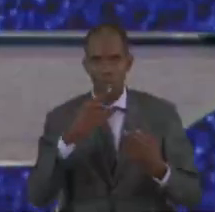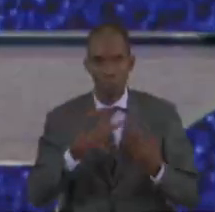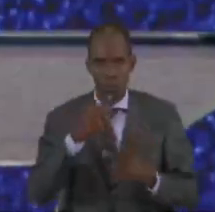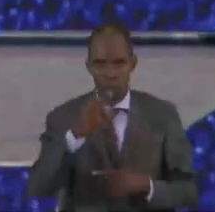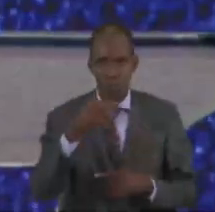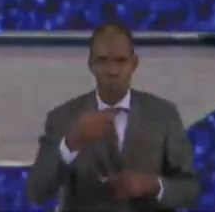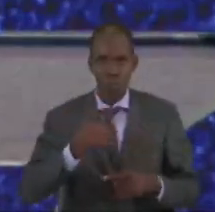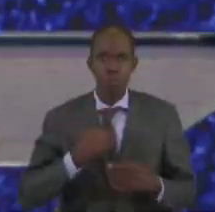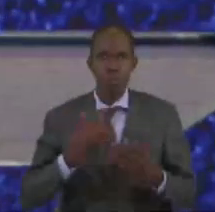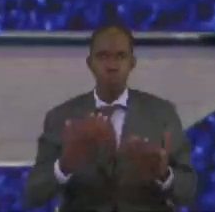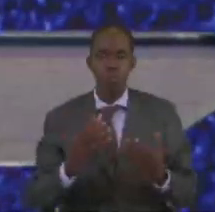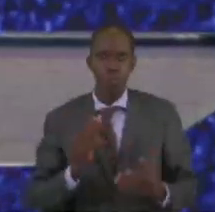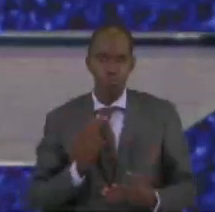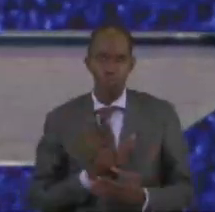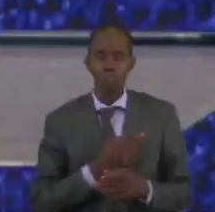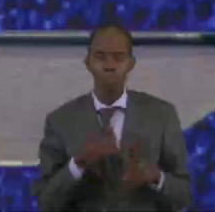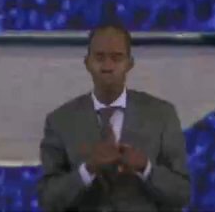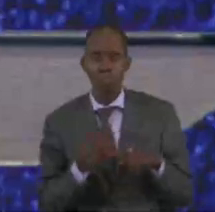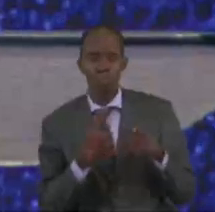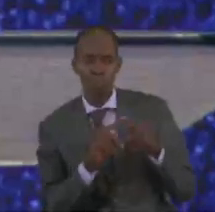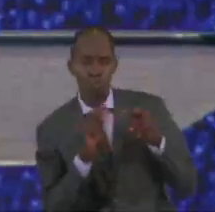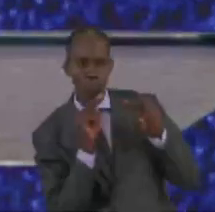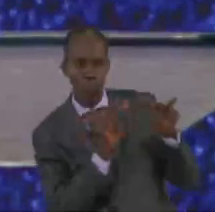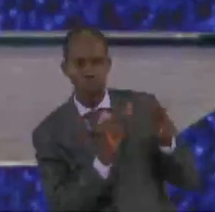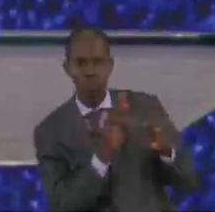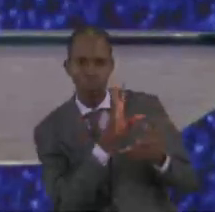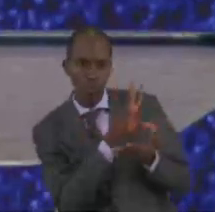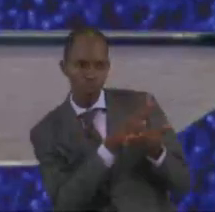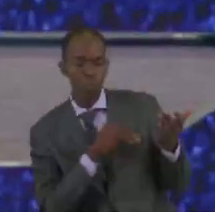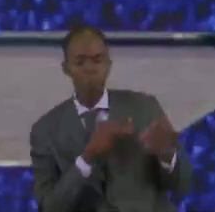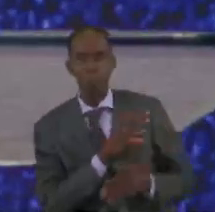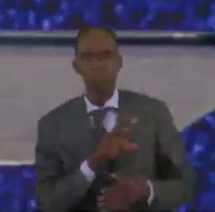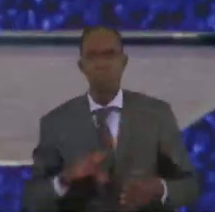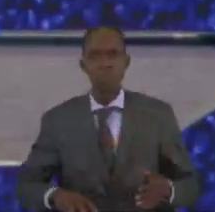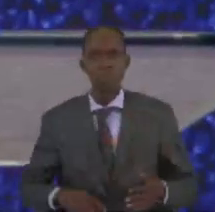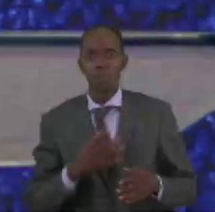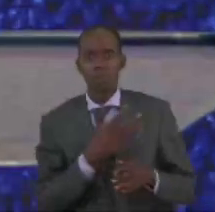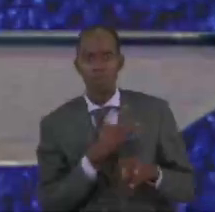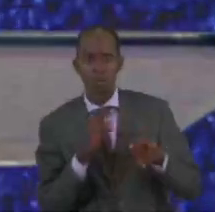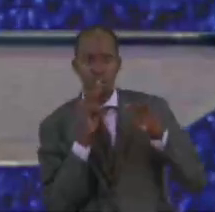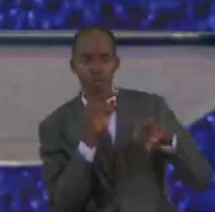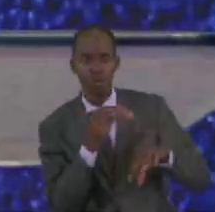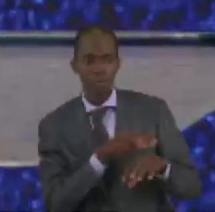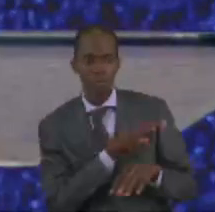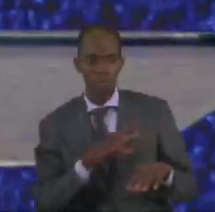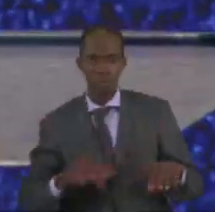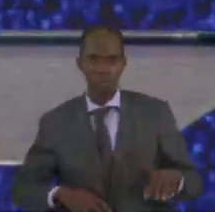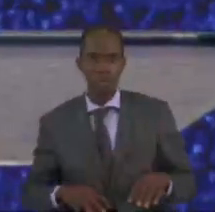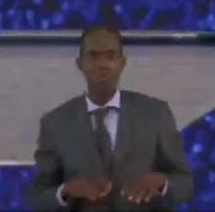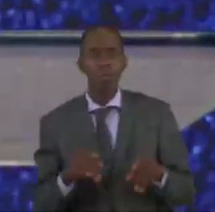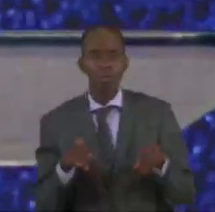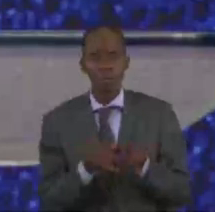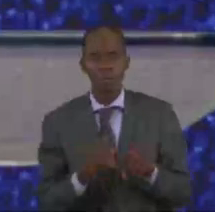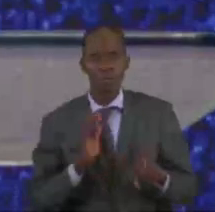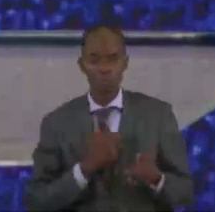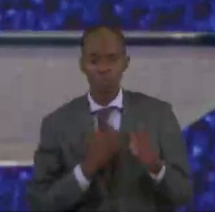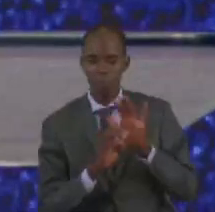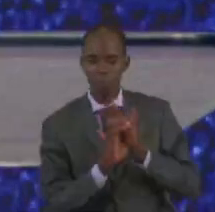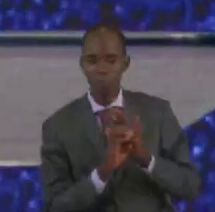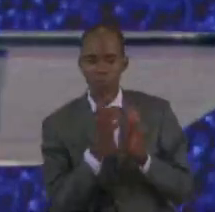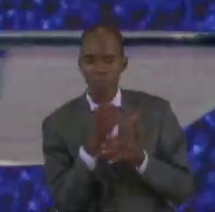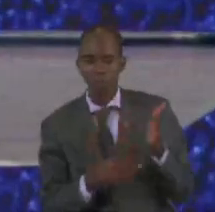des Seigneurs, a plu au Père et nous donne la parole. Le Seigneur veut, Le Père veut qu'on regarde à Christ. Il est notre exemple. Qu'on